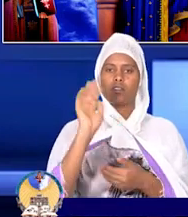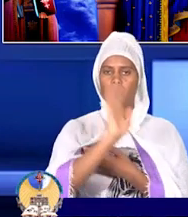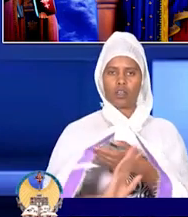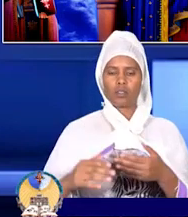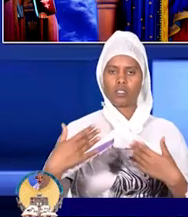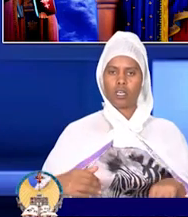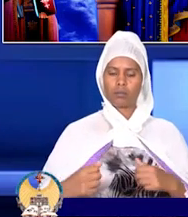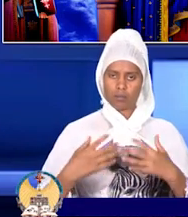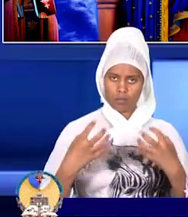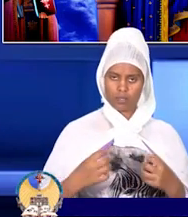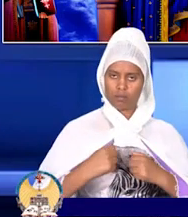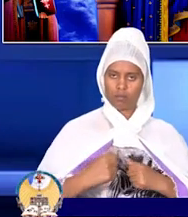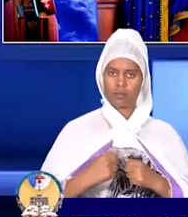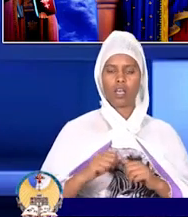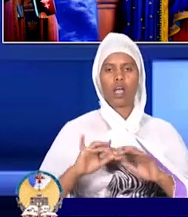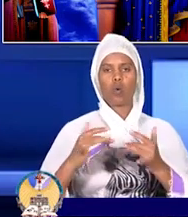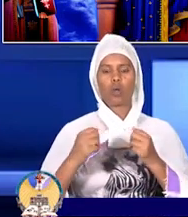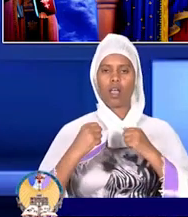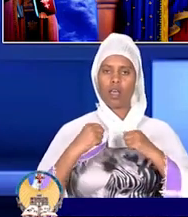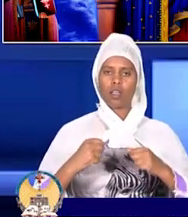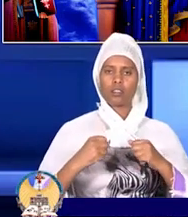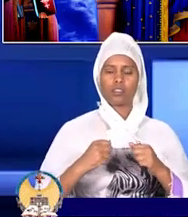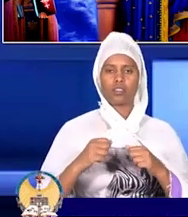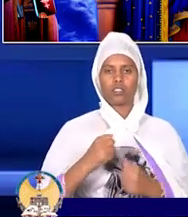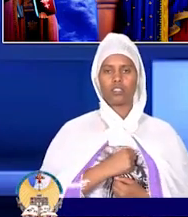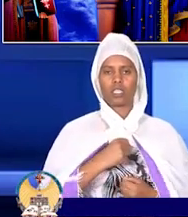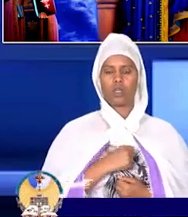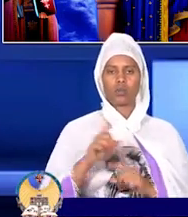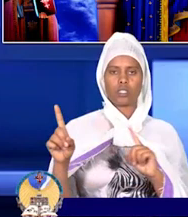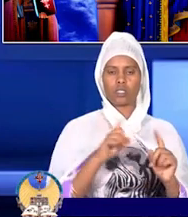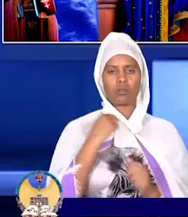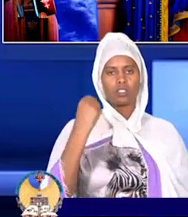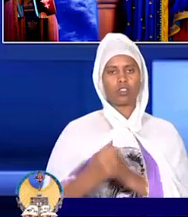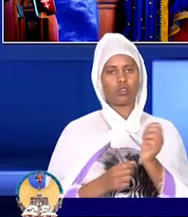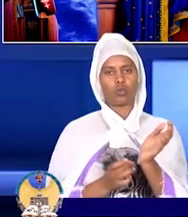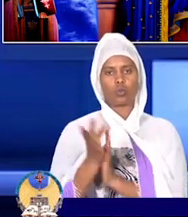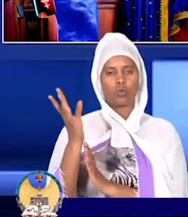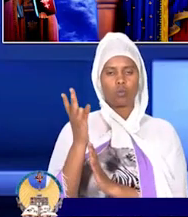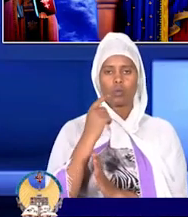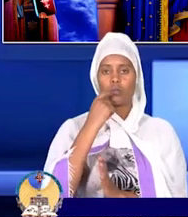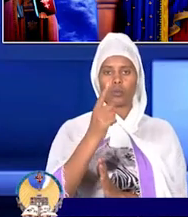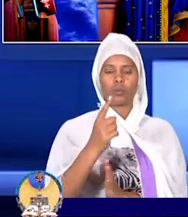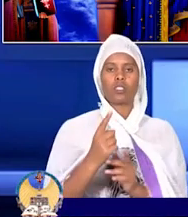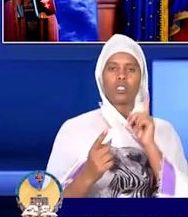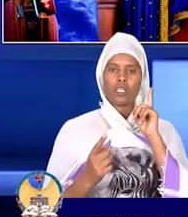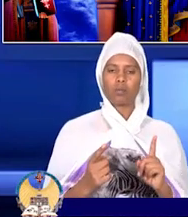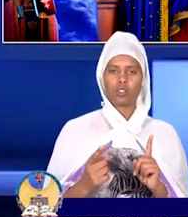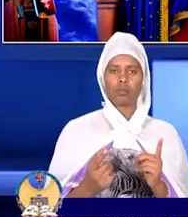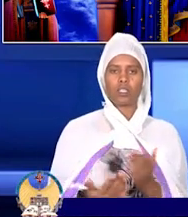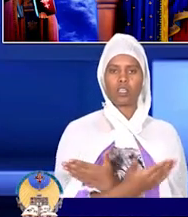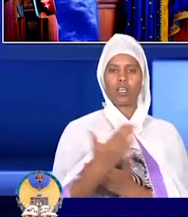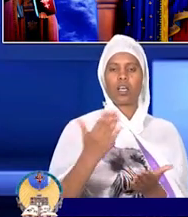ድሓኑ፣ ካብ ድኻም በርትዑ፣ ኣብ ውግእ ሓየሉ፣ ንሰራዊት ኣሕዛብ ኣሕደምዎም ኢሉ